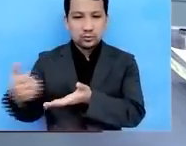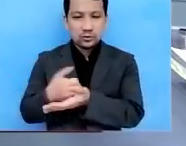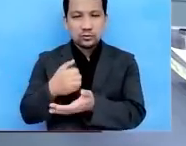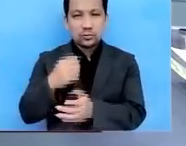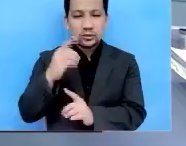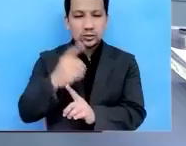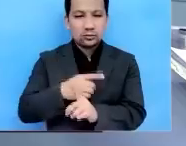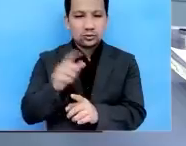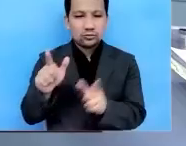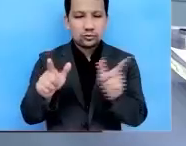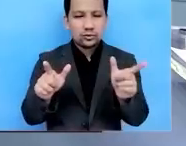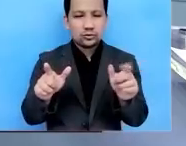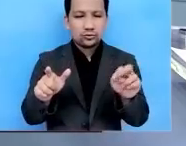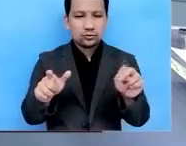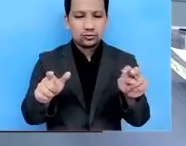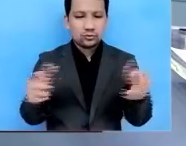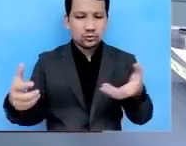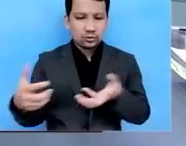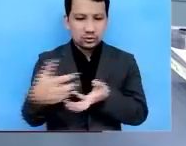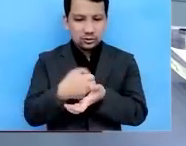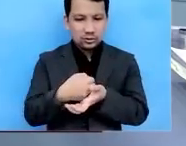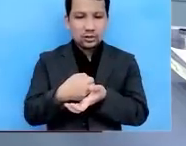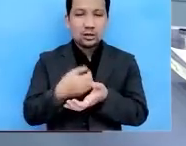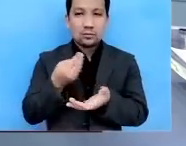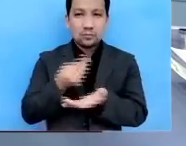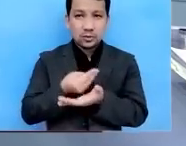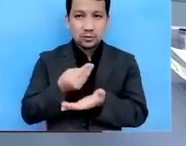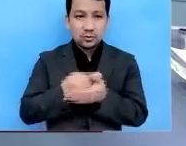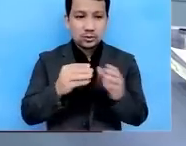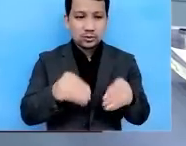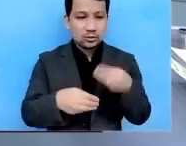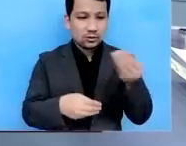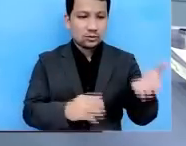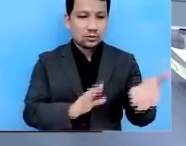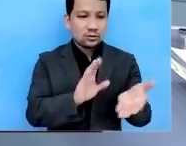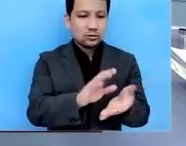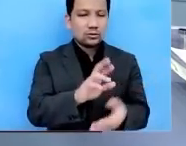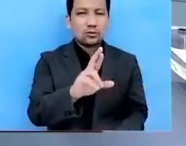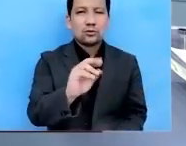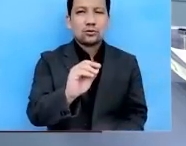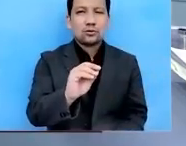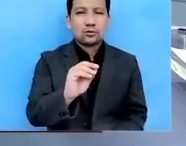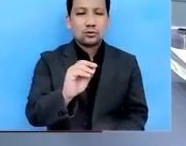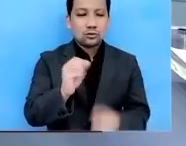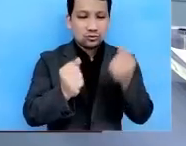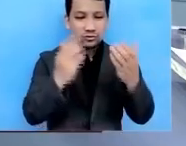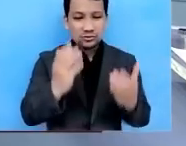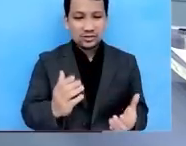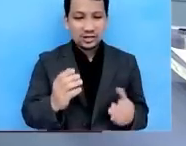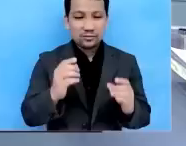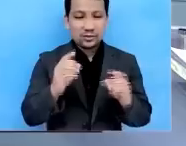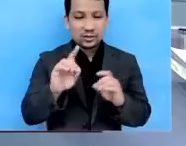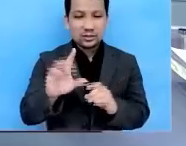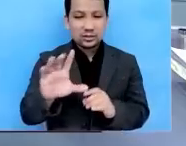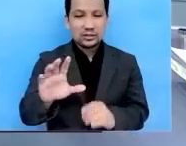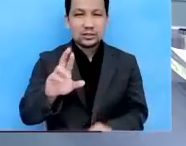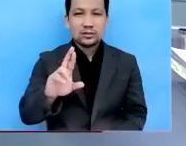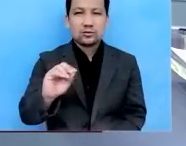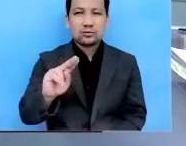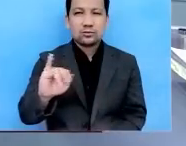mula nga sa mga beloved inmates. Ang perang ito binigay raw niya kay Ronnie Dayan na driver aide ni De Lima. Yun lang